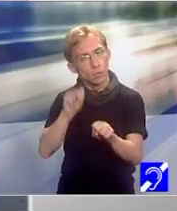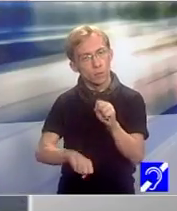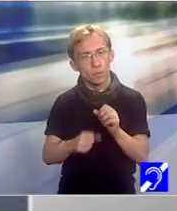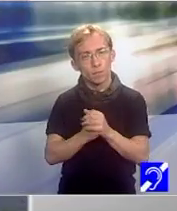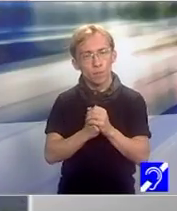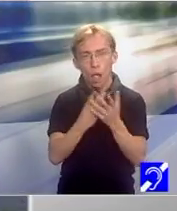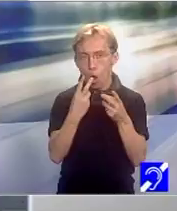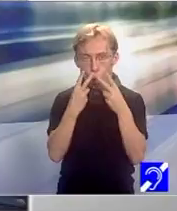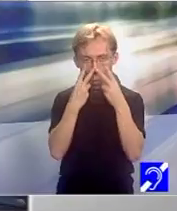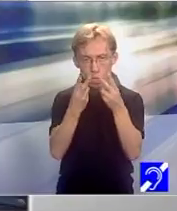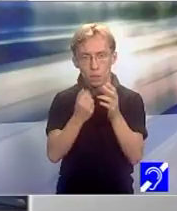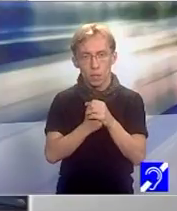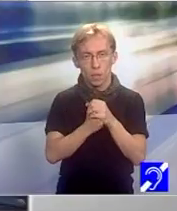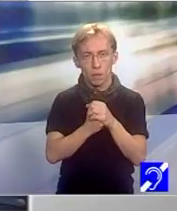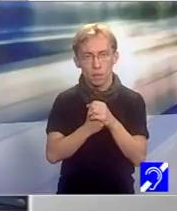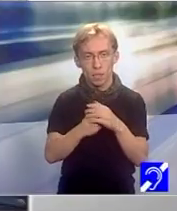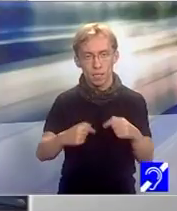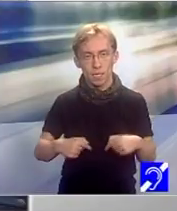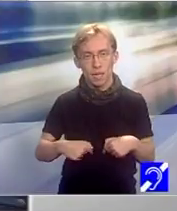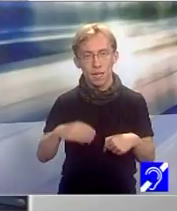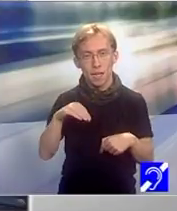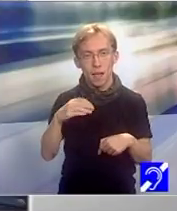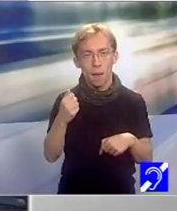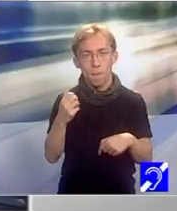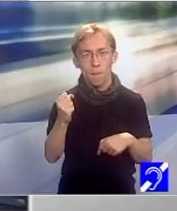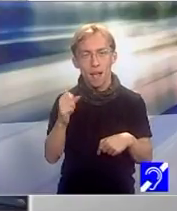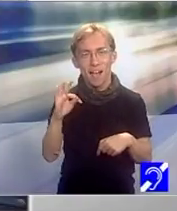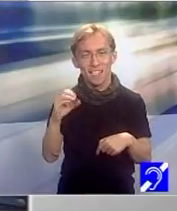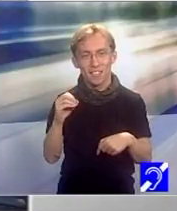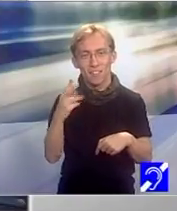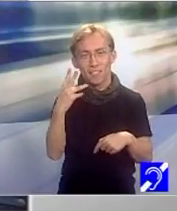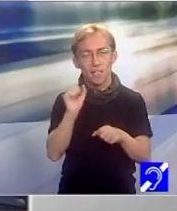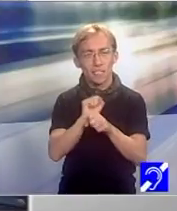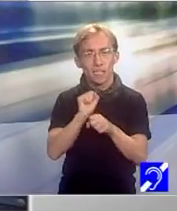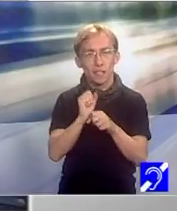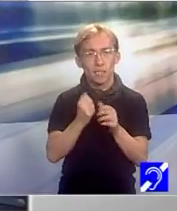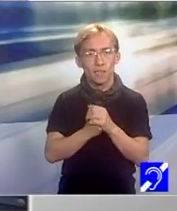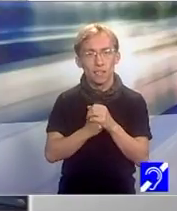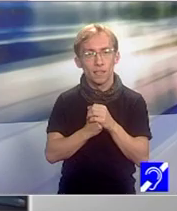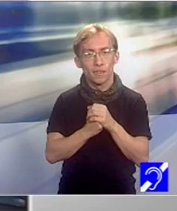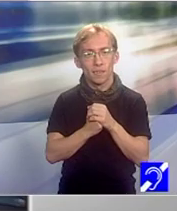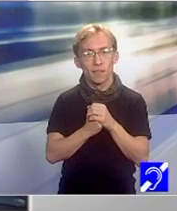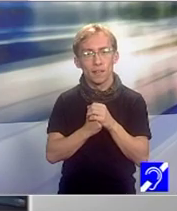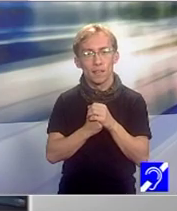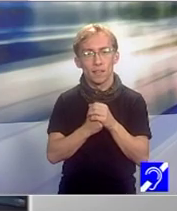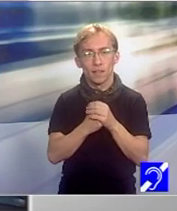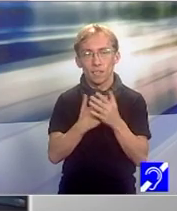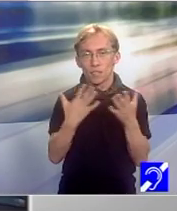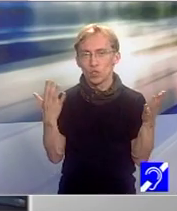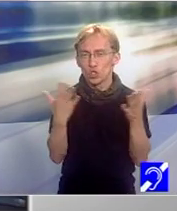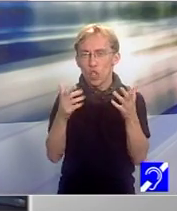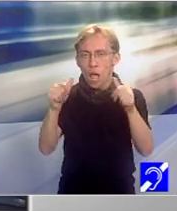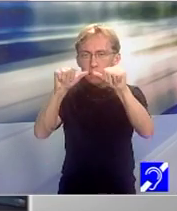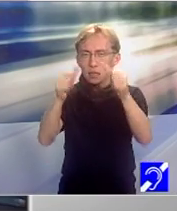Uite-l. El este masti. Ne-am chinuit 2 săptămâni adulții. Bă, dar ce simbol să avem? Care venea